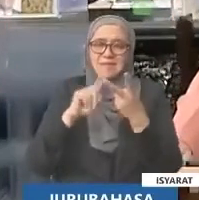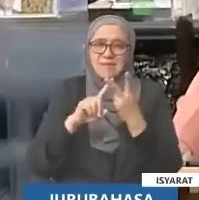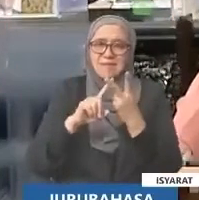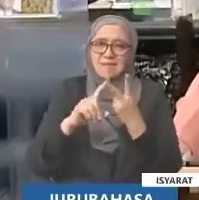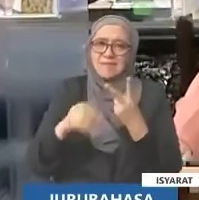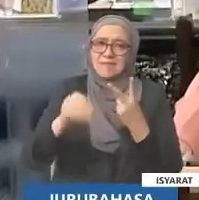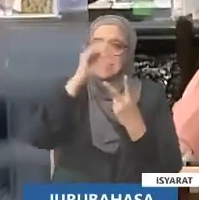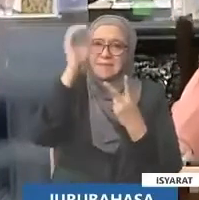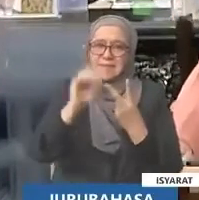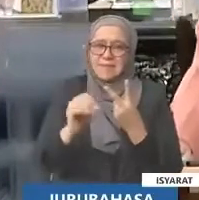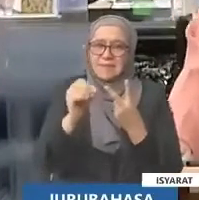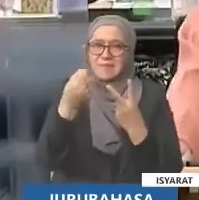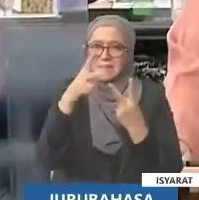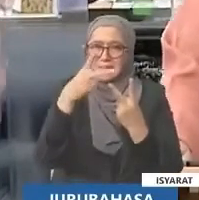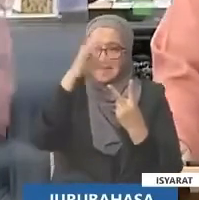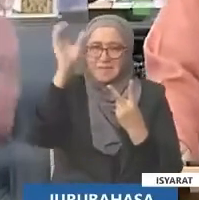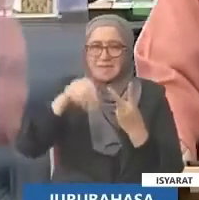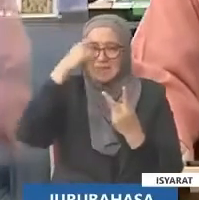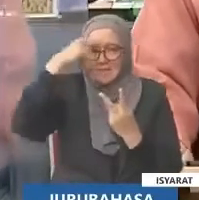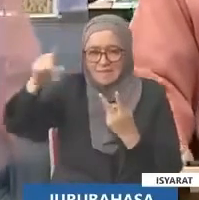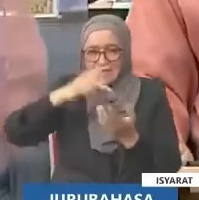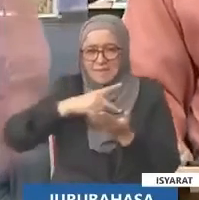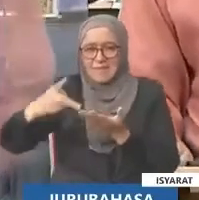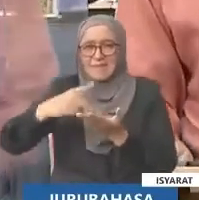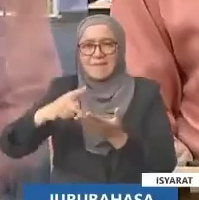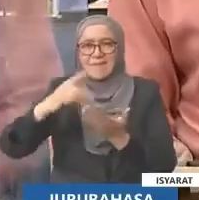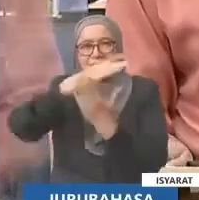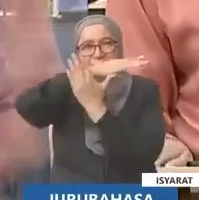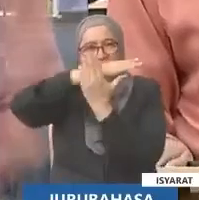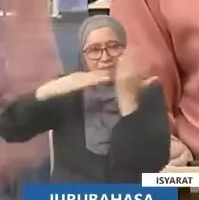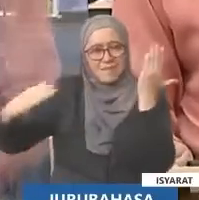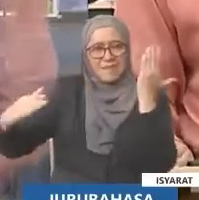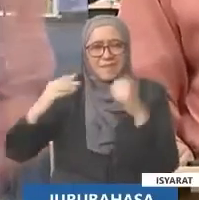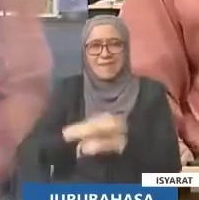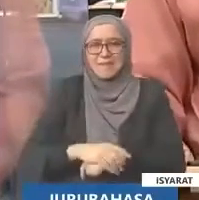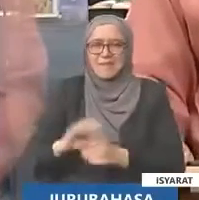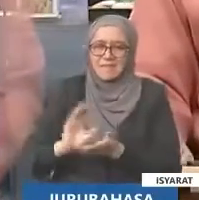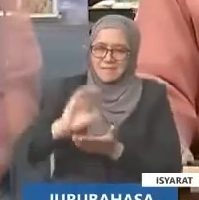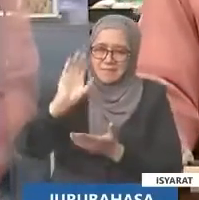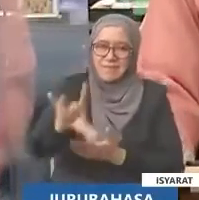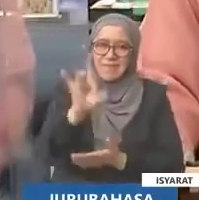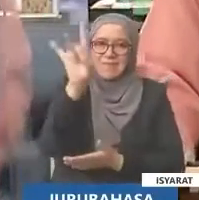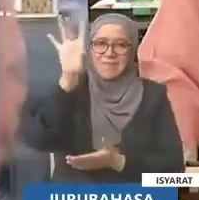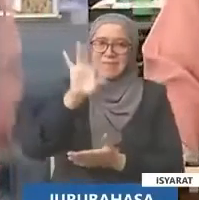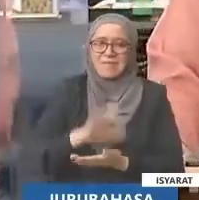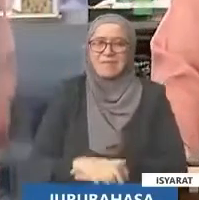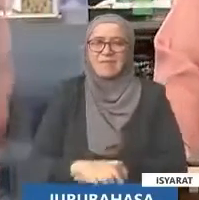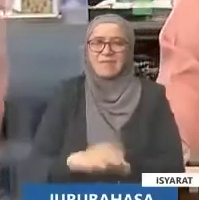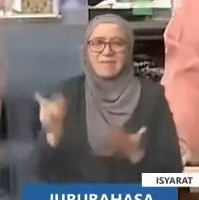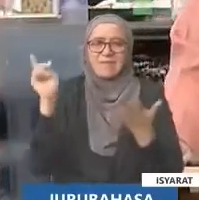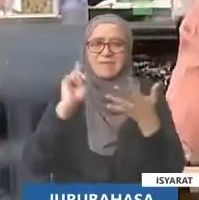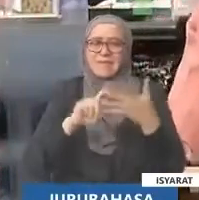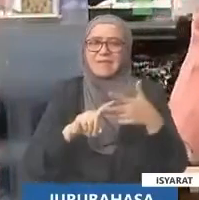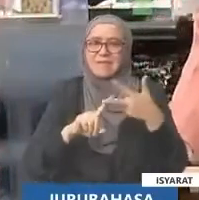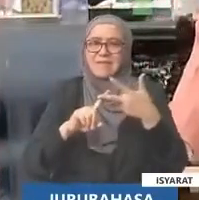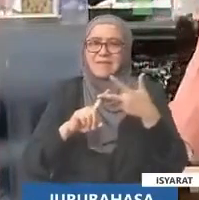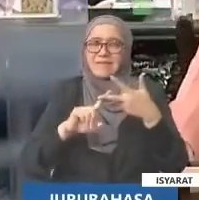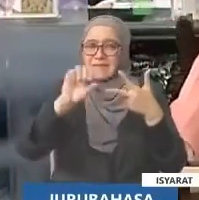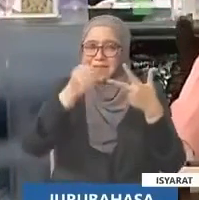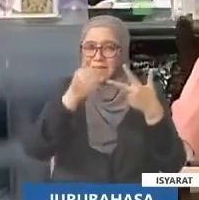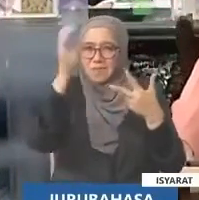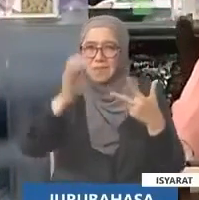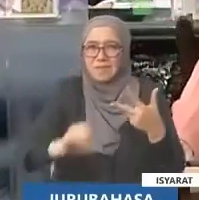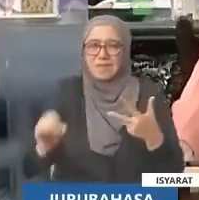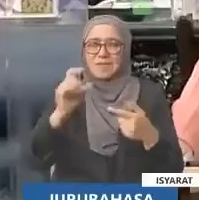bayaran sekurang-kurangnya 50% daripada baki hutang dalam sekali bayaran. Dan ketiga, diskaun 10%